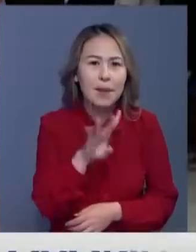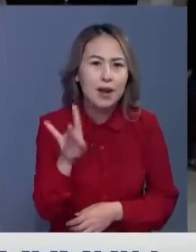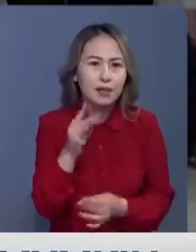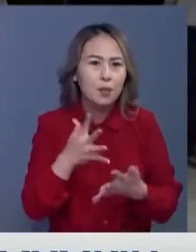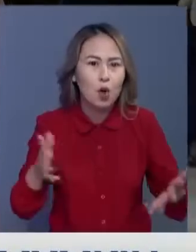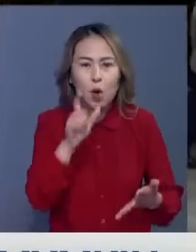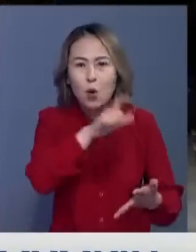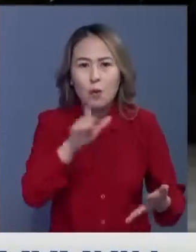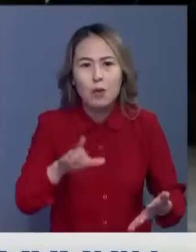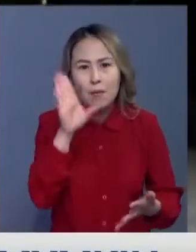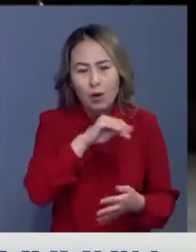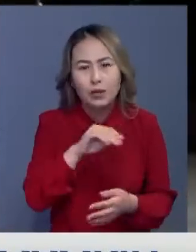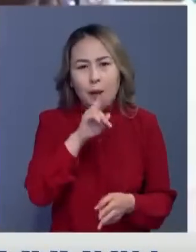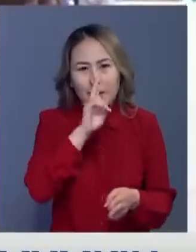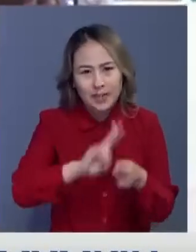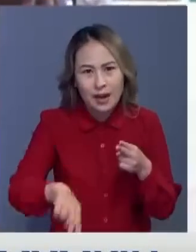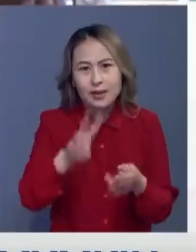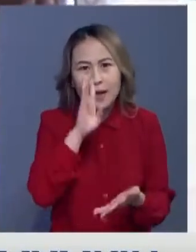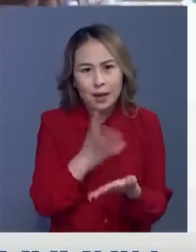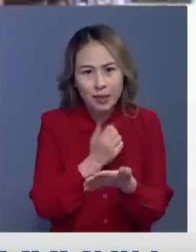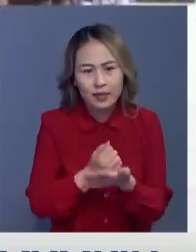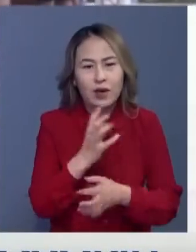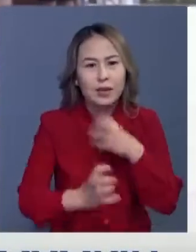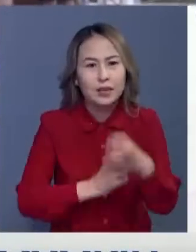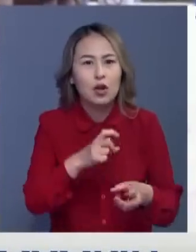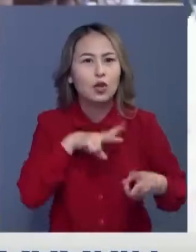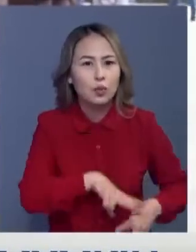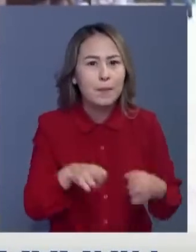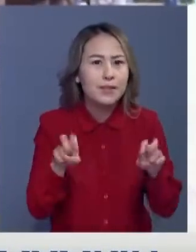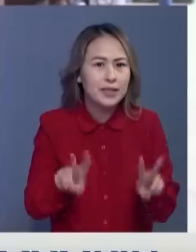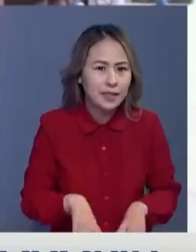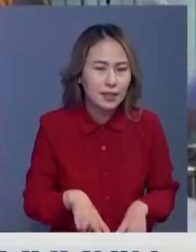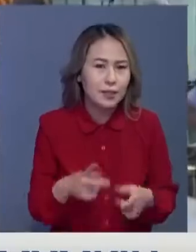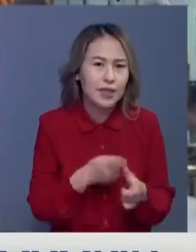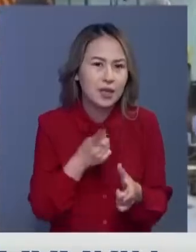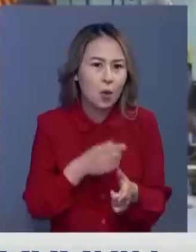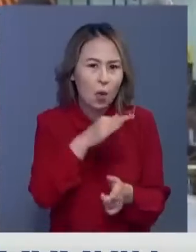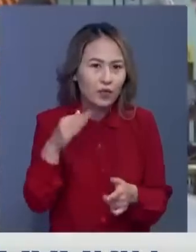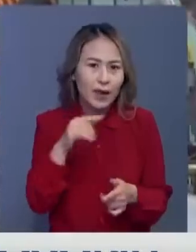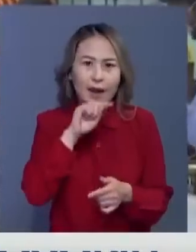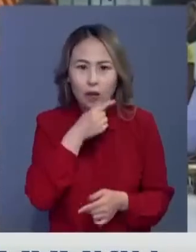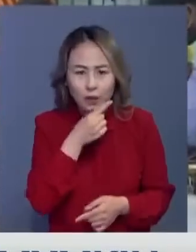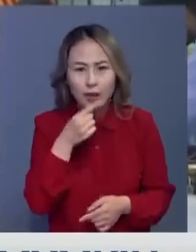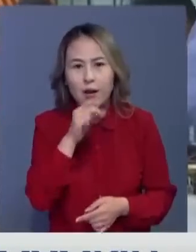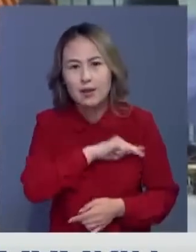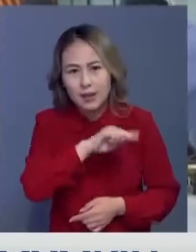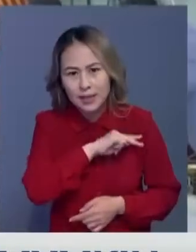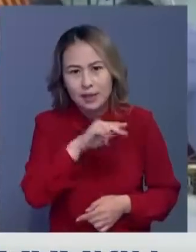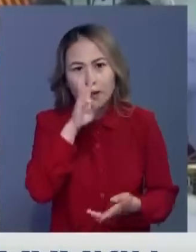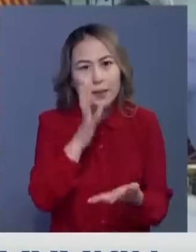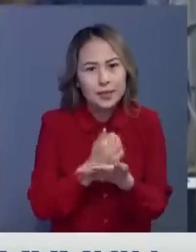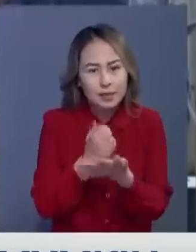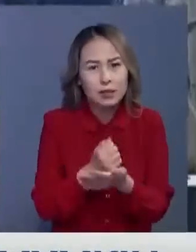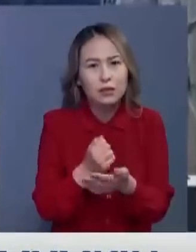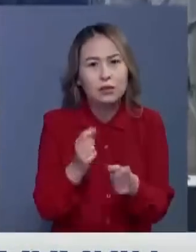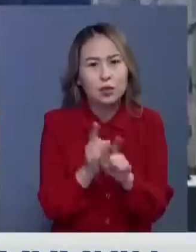адам нәпақасынан қағылады. Ал халықаралық еңбек ұйымының мамандары әсіресе бейресми экономика саласында қызмет ететіндер табысынан